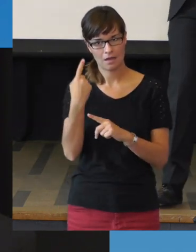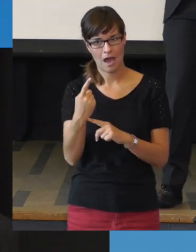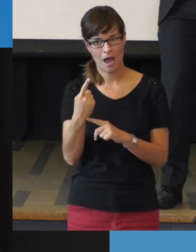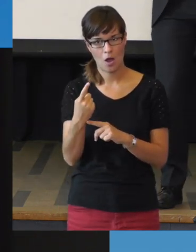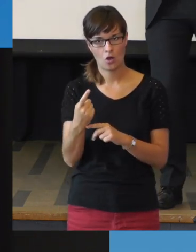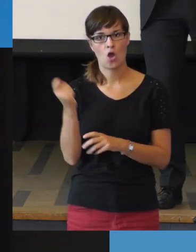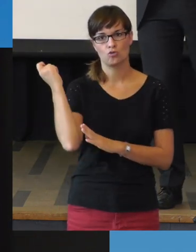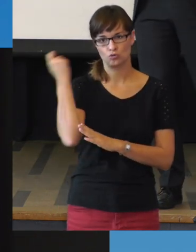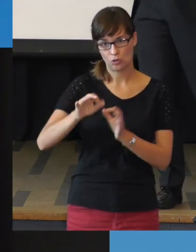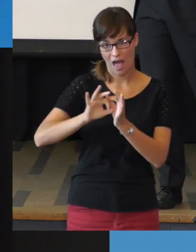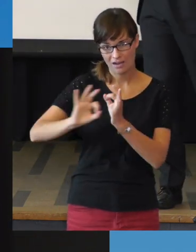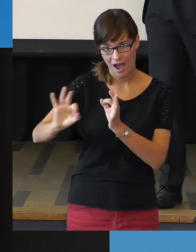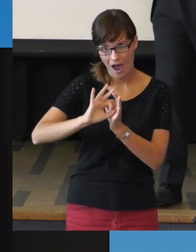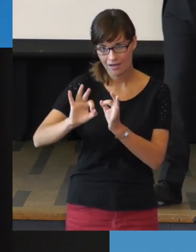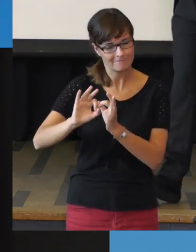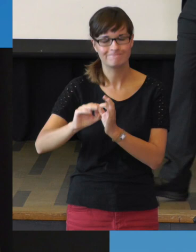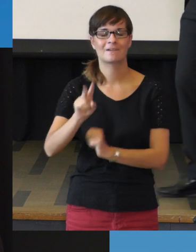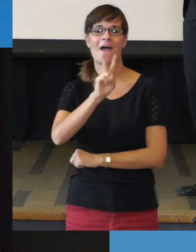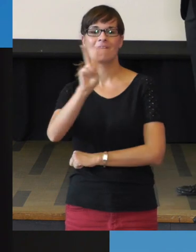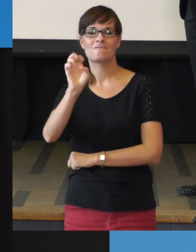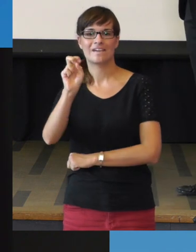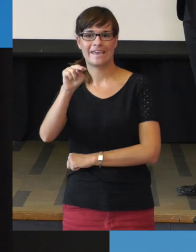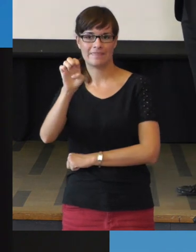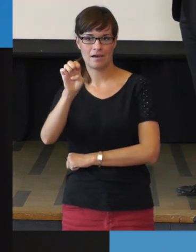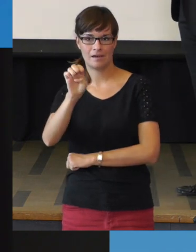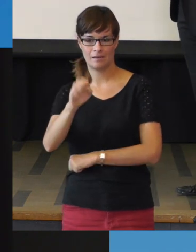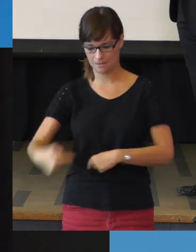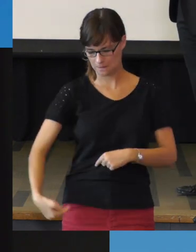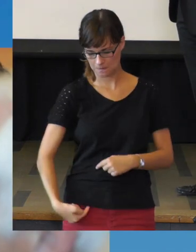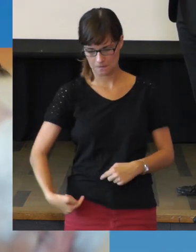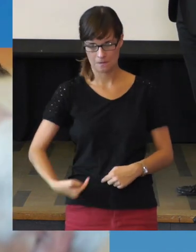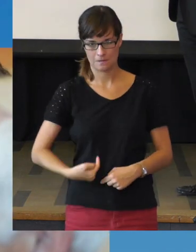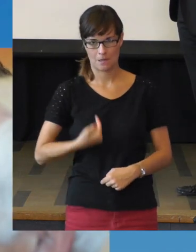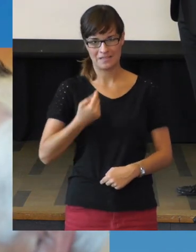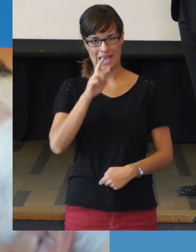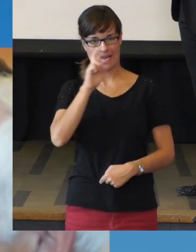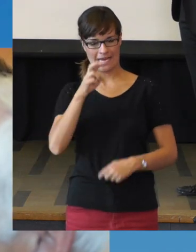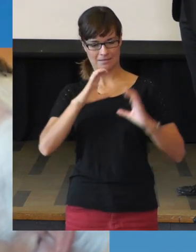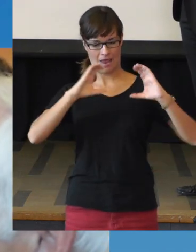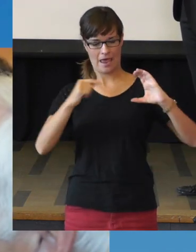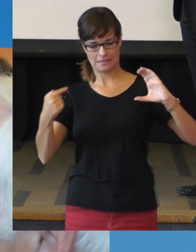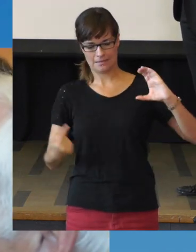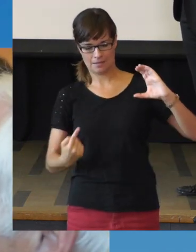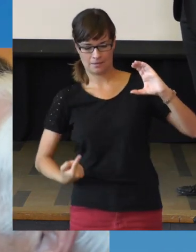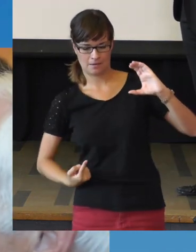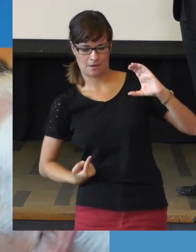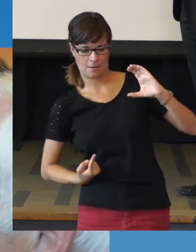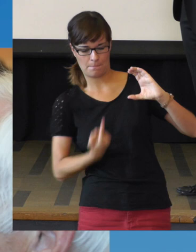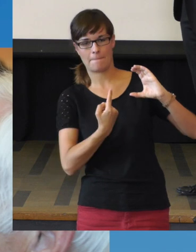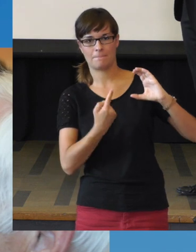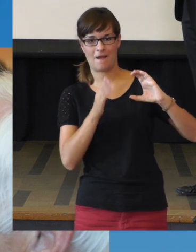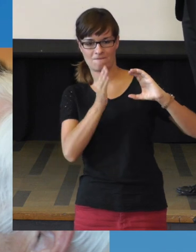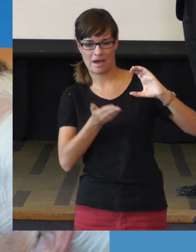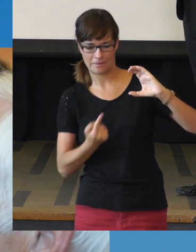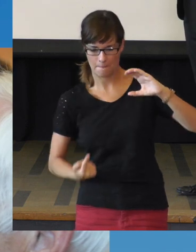über die Schlagader vor, sondern über die Vene. Mit der Vene gehen wir vor bis ins rechte Herz, durchstoßen dann die Herzscheidewand,